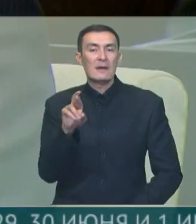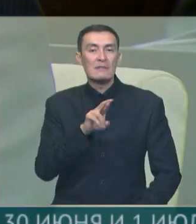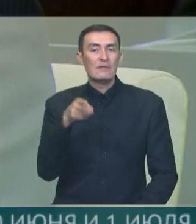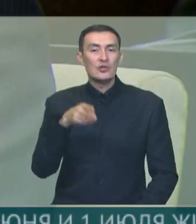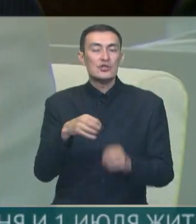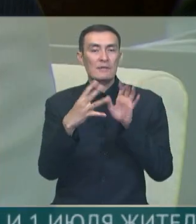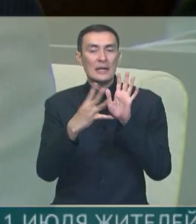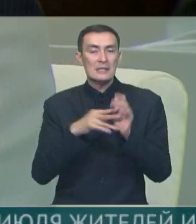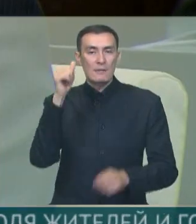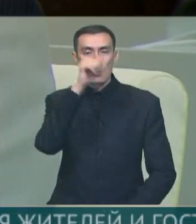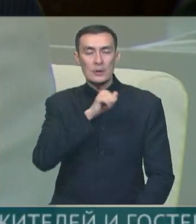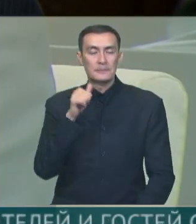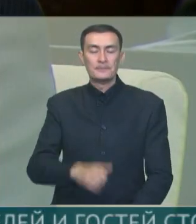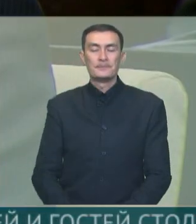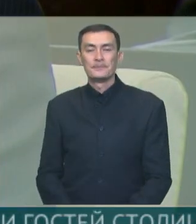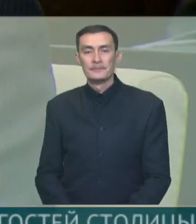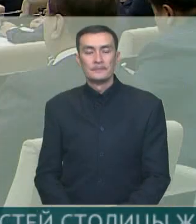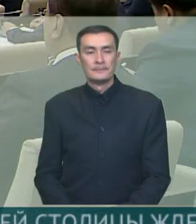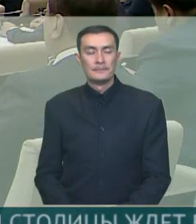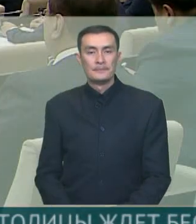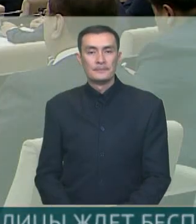января 2019 года.